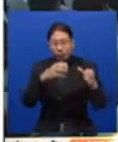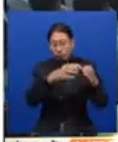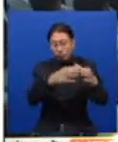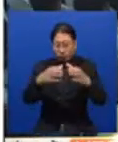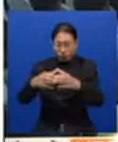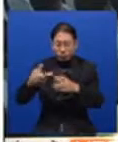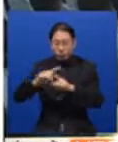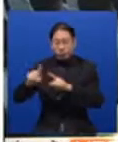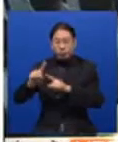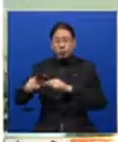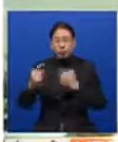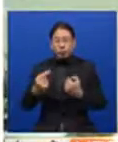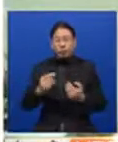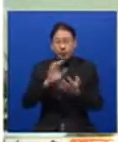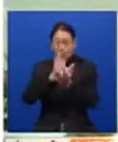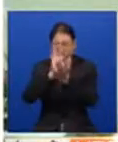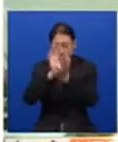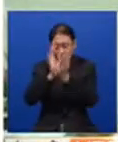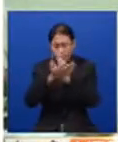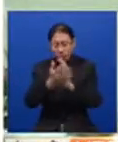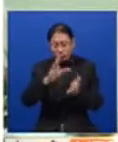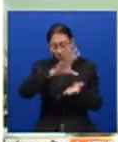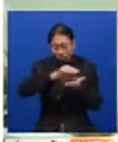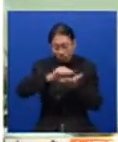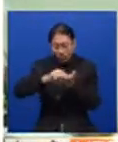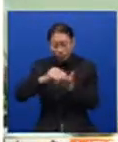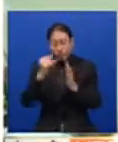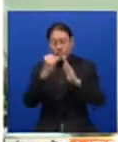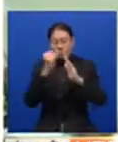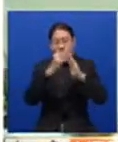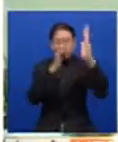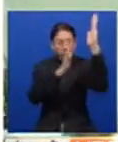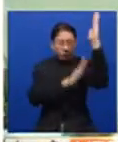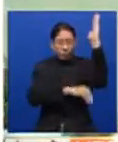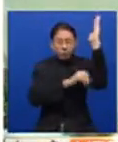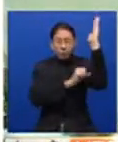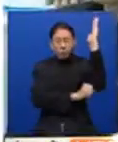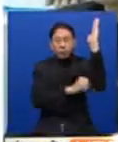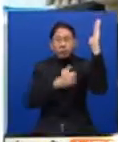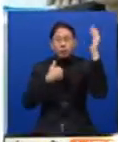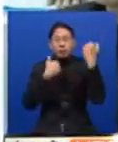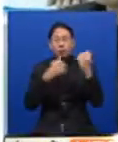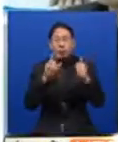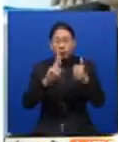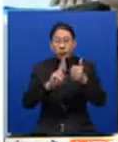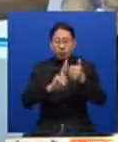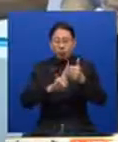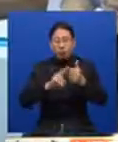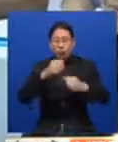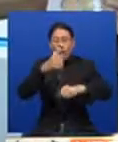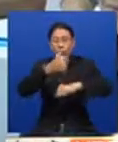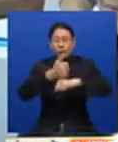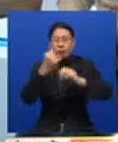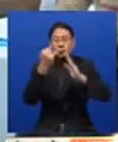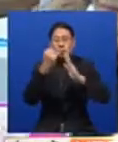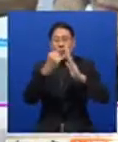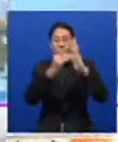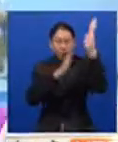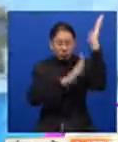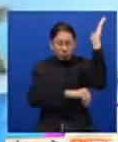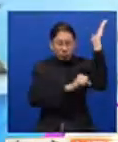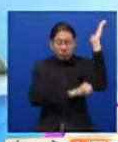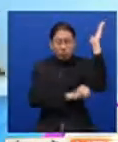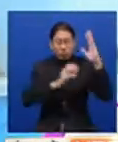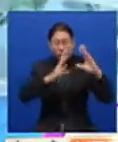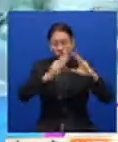ประกอบแนวทางการปฏิรูปค่ะที่จังหวัดสงขลาค่ะนายเอกรัฐหรือศีลรองผู้ว่าราชการจังหวัดนะคะประชุมรับ